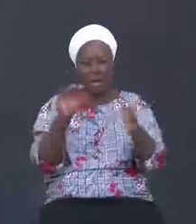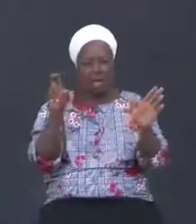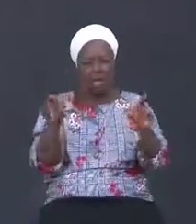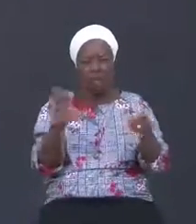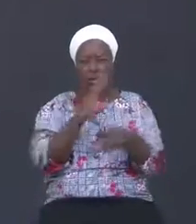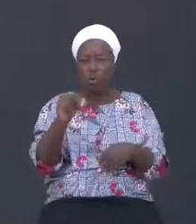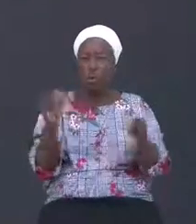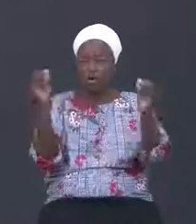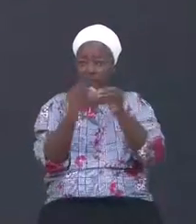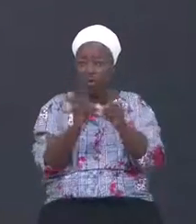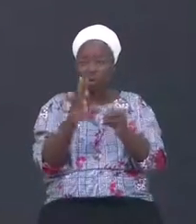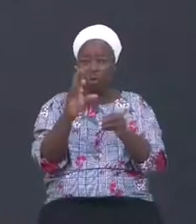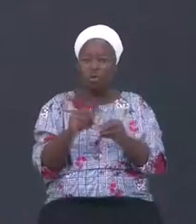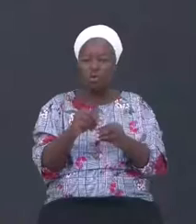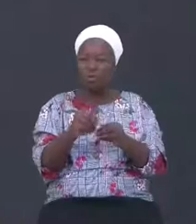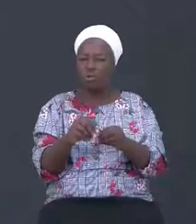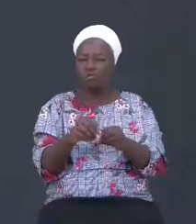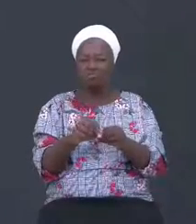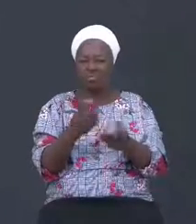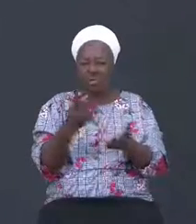de modification.